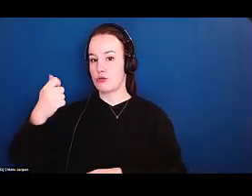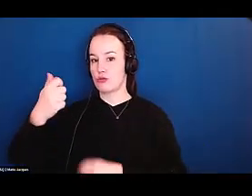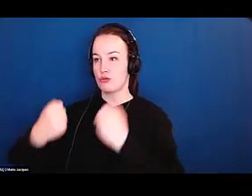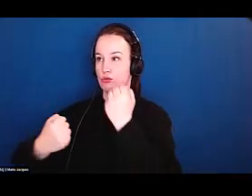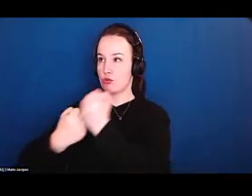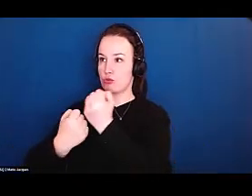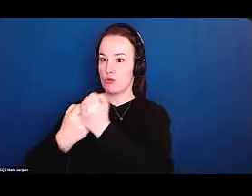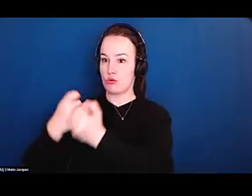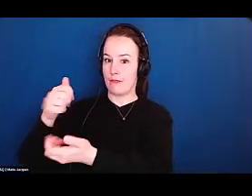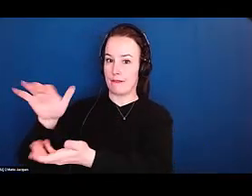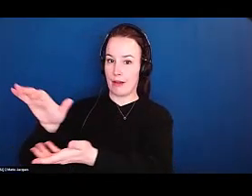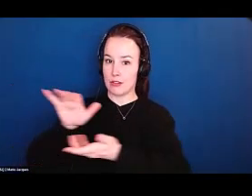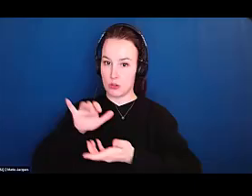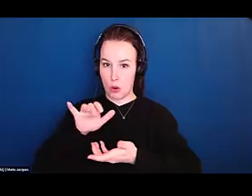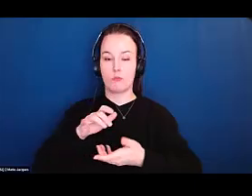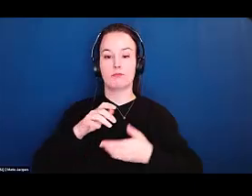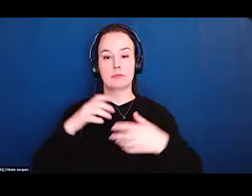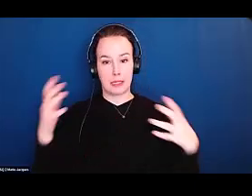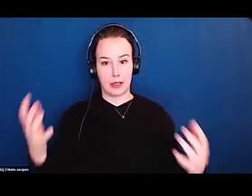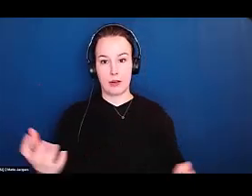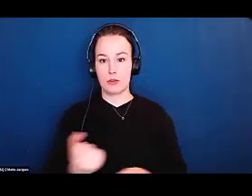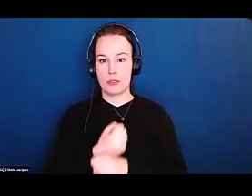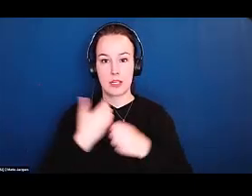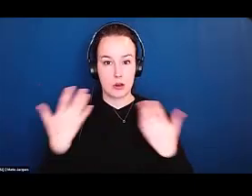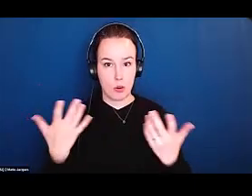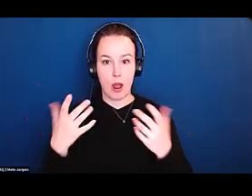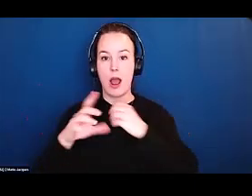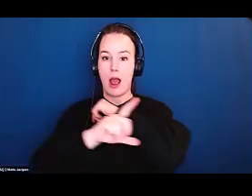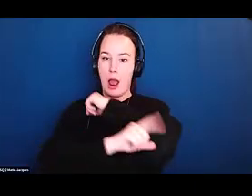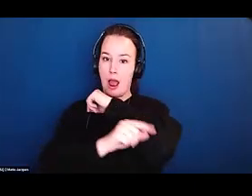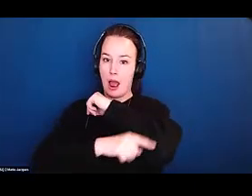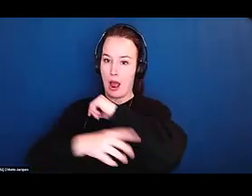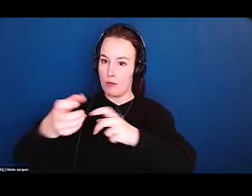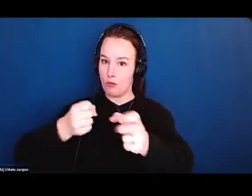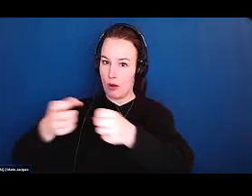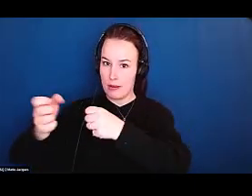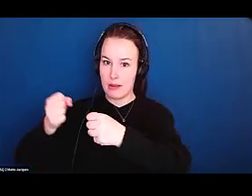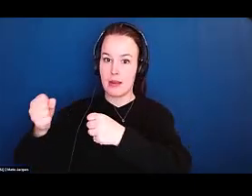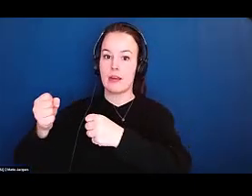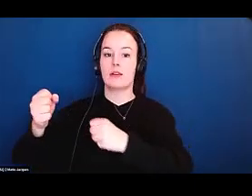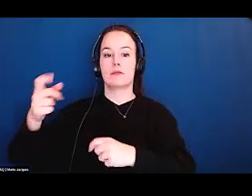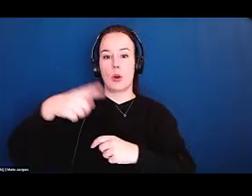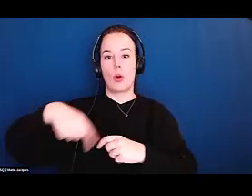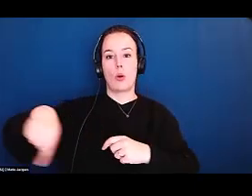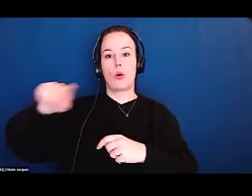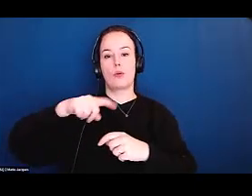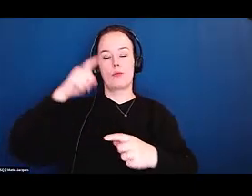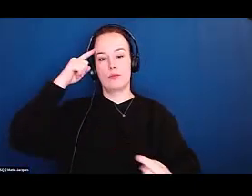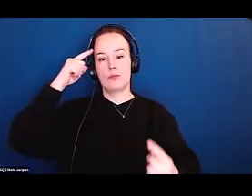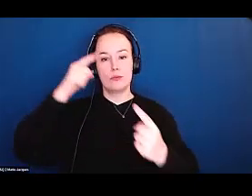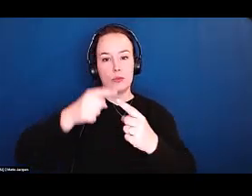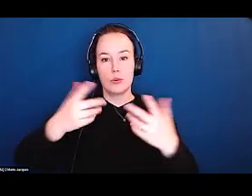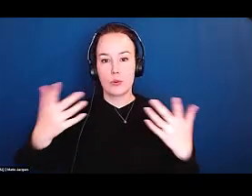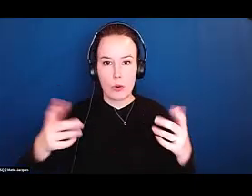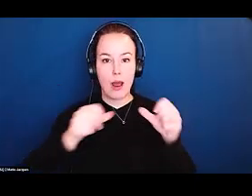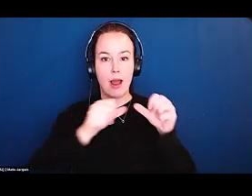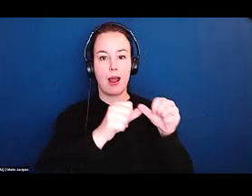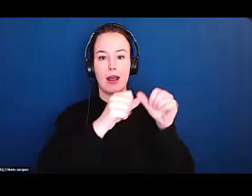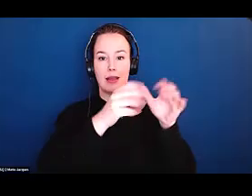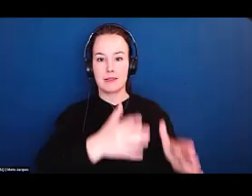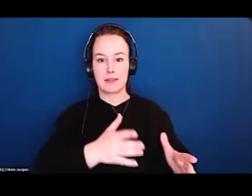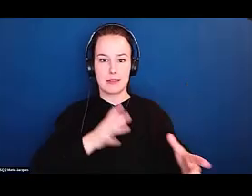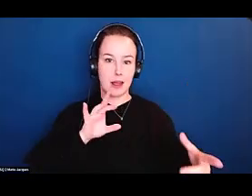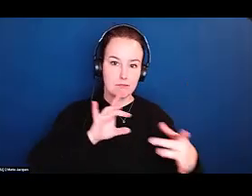à obtenir euh, des employés qui se centrent sur la connexion avec